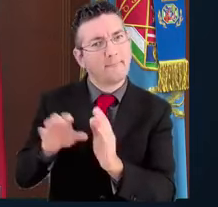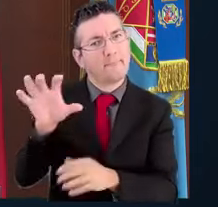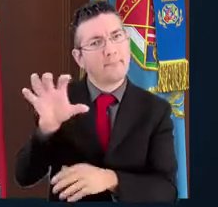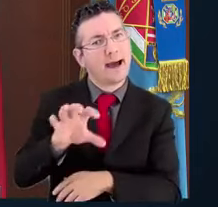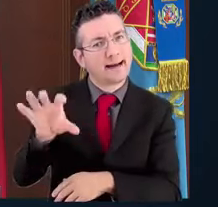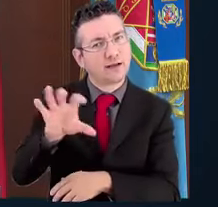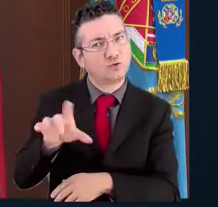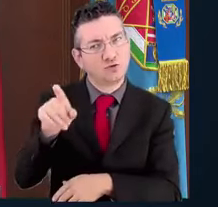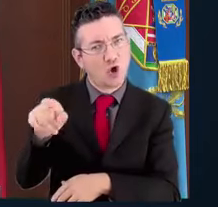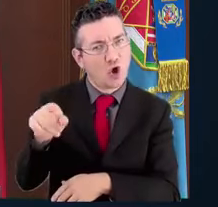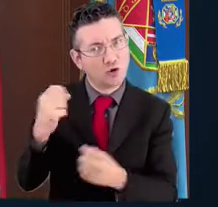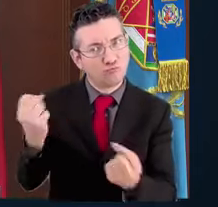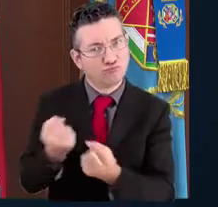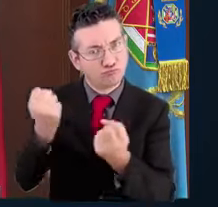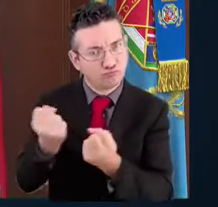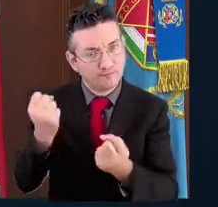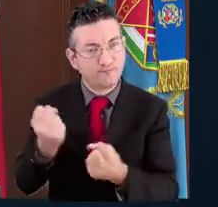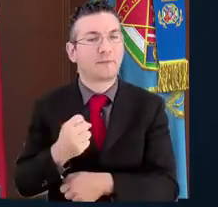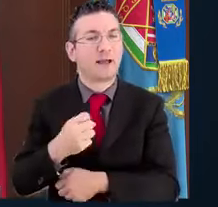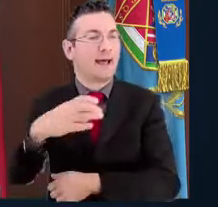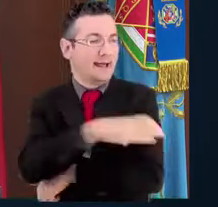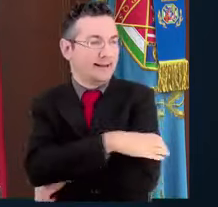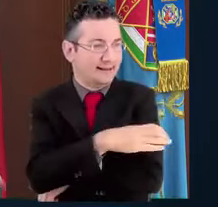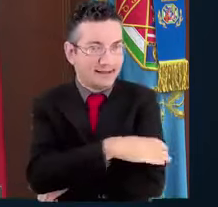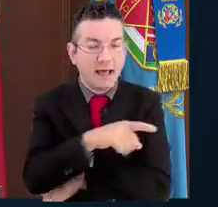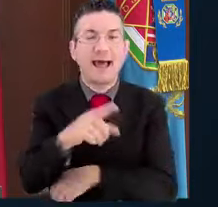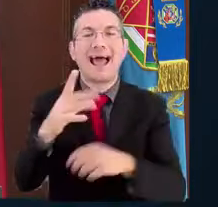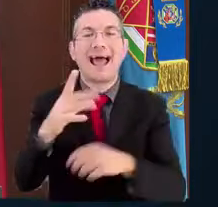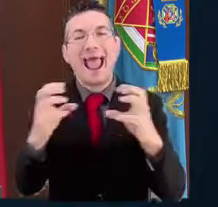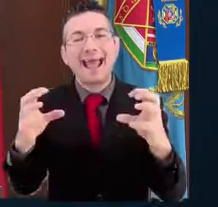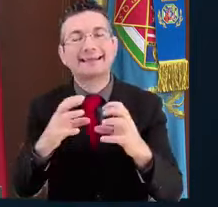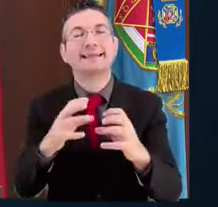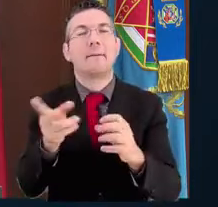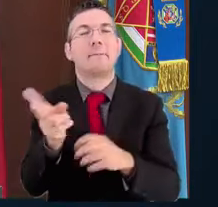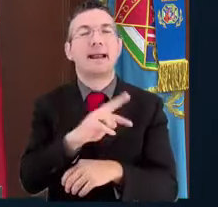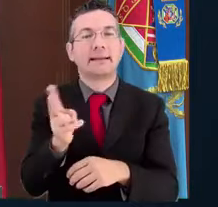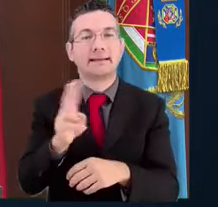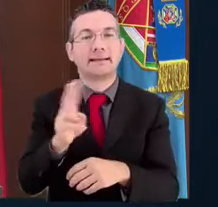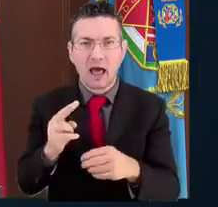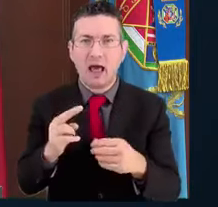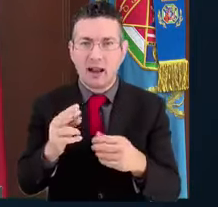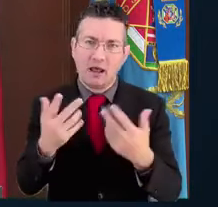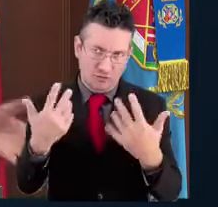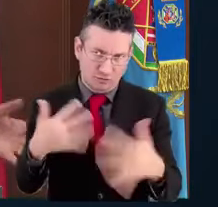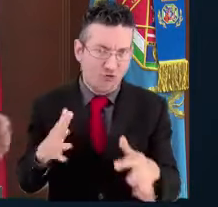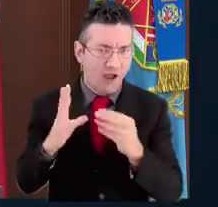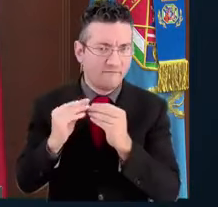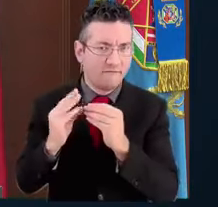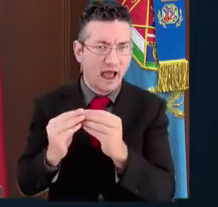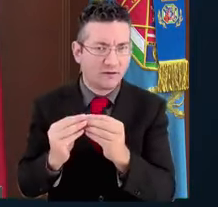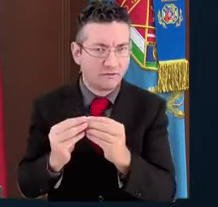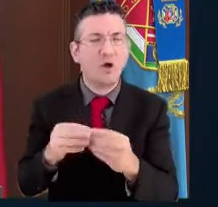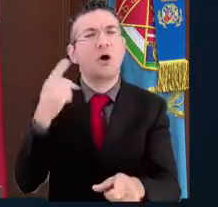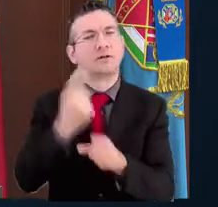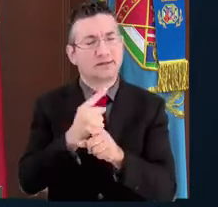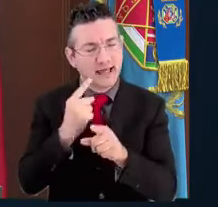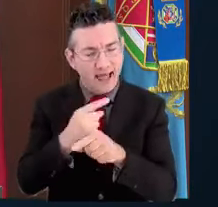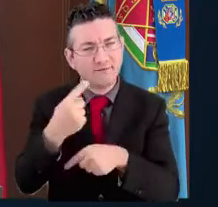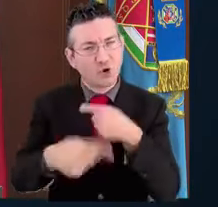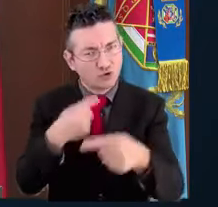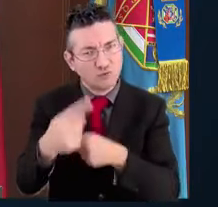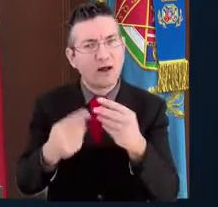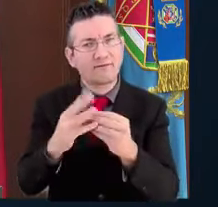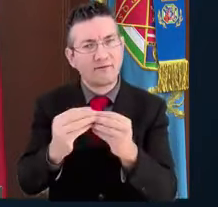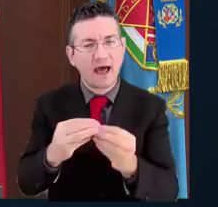associazioni dei sindacati degli enti bilaterali come abbiamo fatto con gli enti bilaterali e come dobbiamo fare assessori dobbiamo